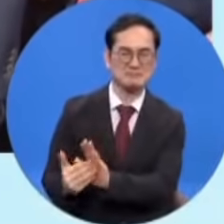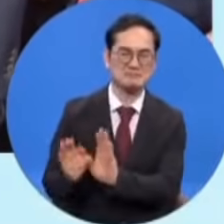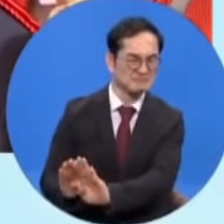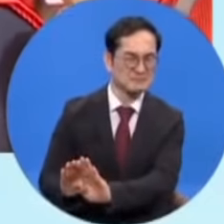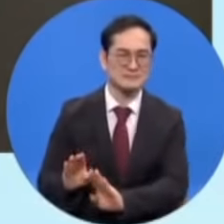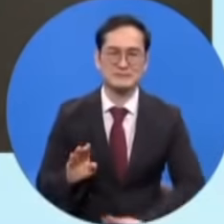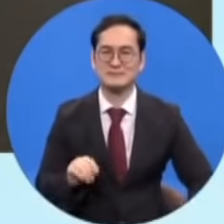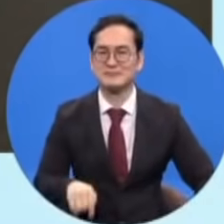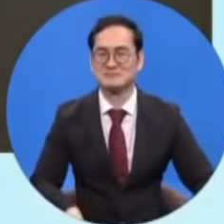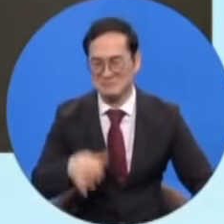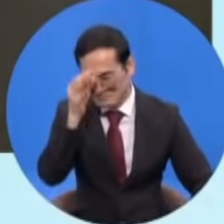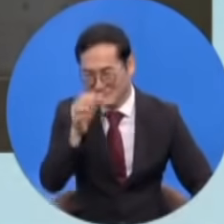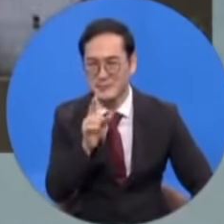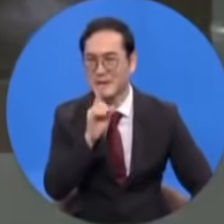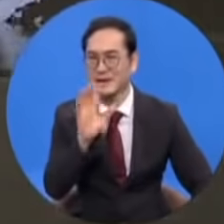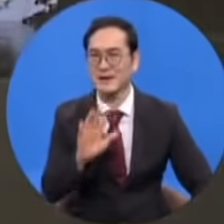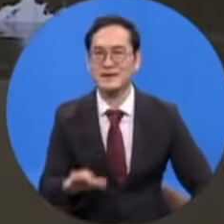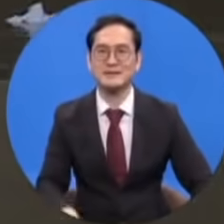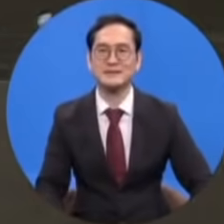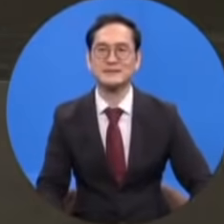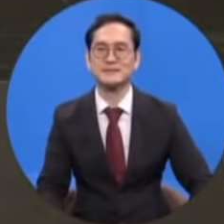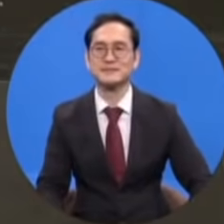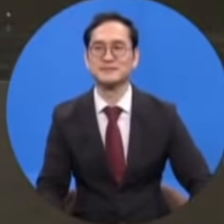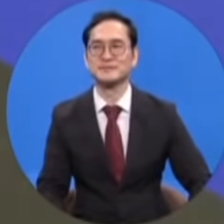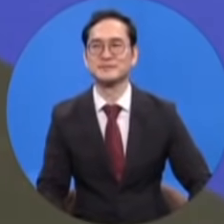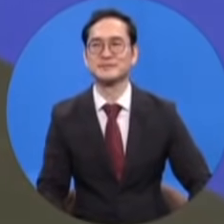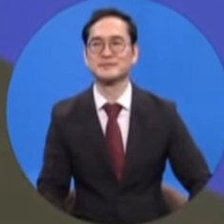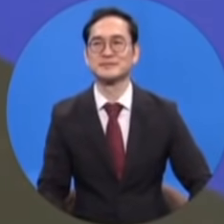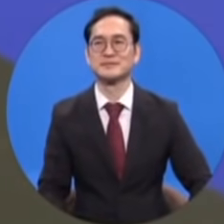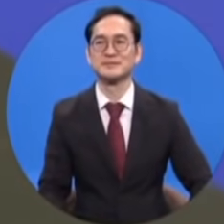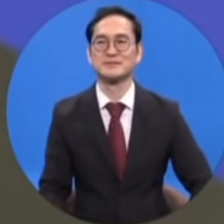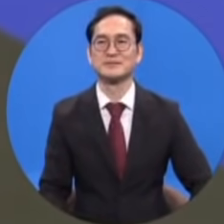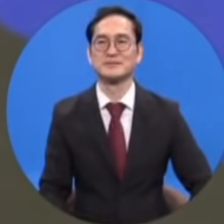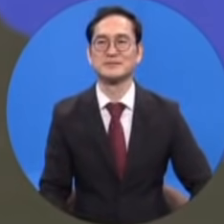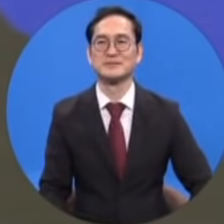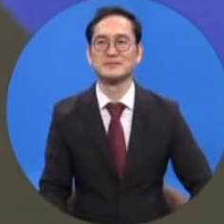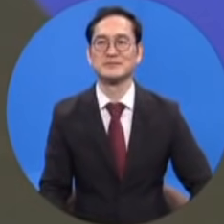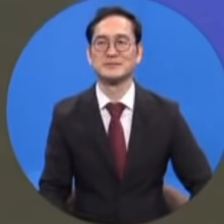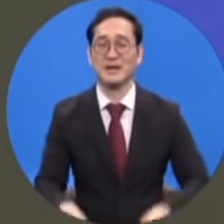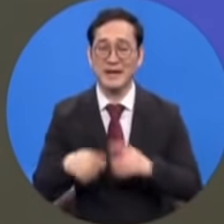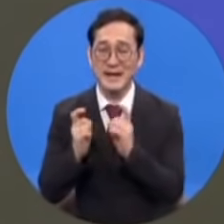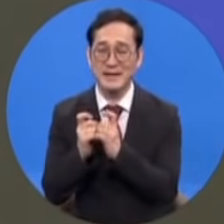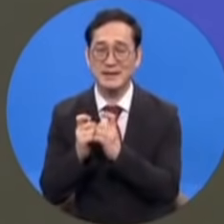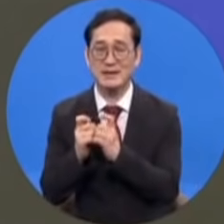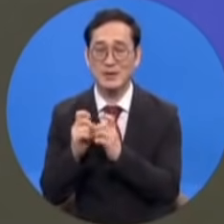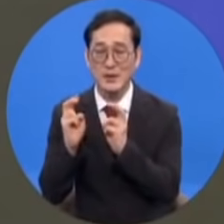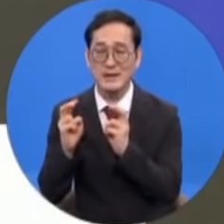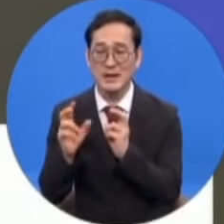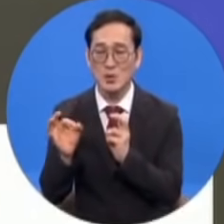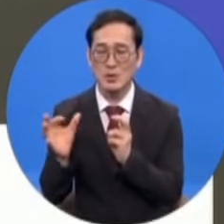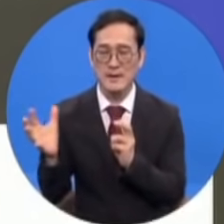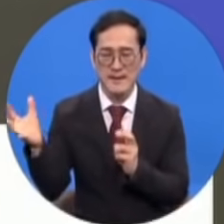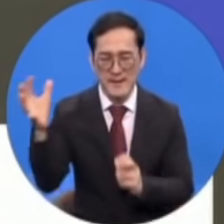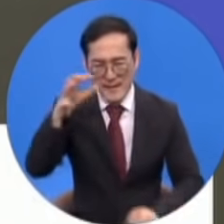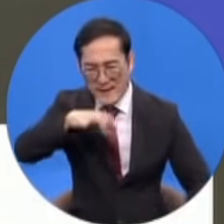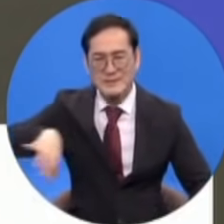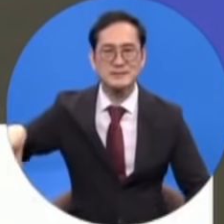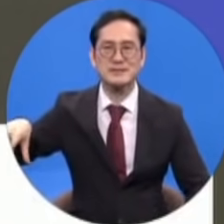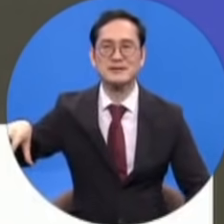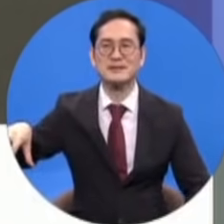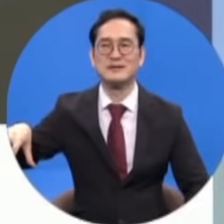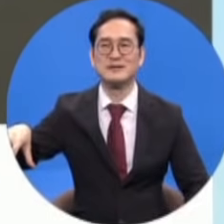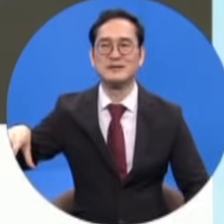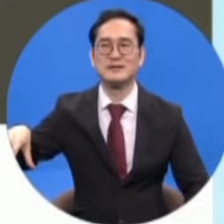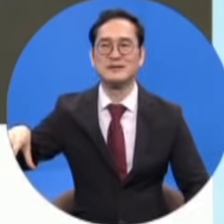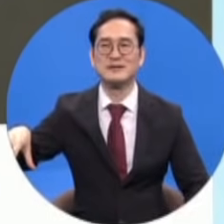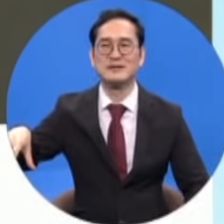가족 어 1 조 가까이 가져 간 거 잖아요 그래서 단군 이래 최대 치적 이라는게 민간 위기 대발이 이글 가져간 최고의 사례가 그치 적